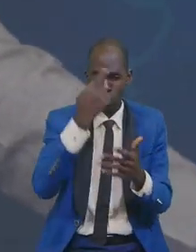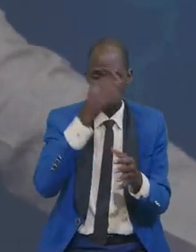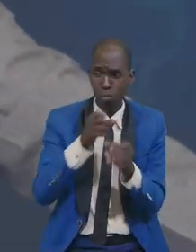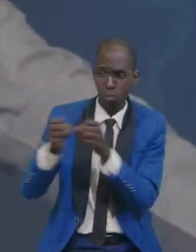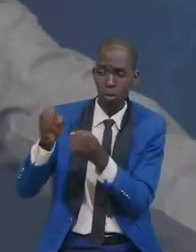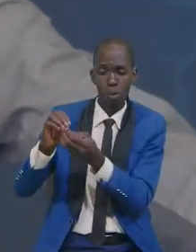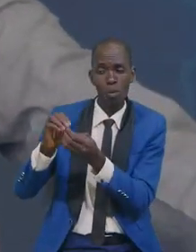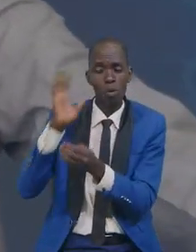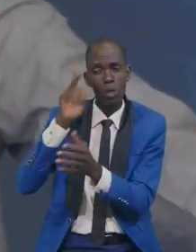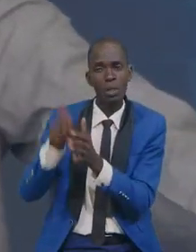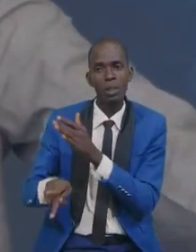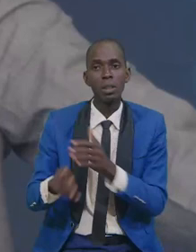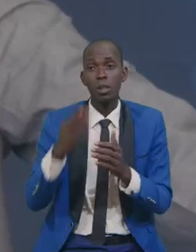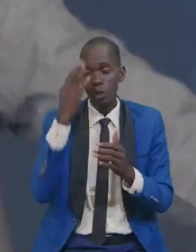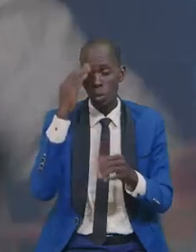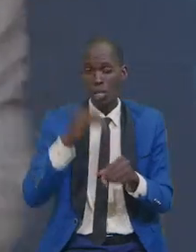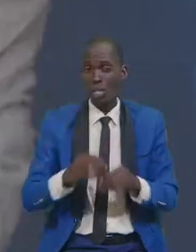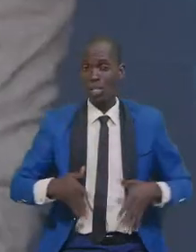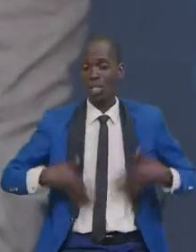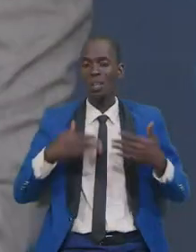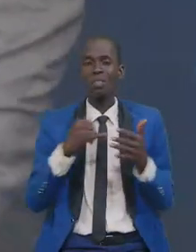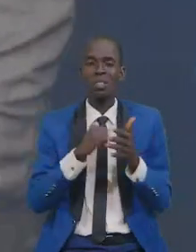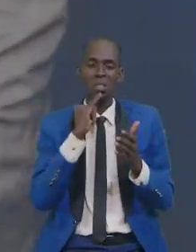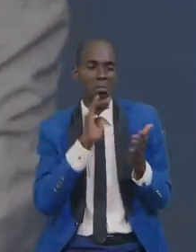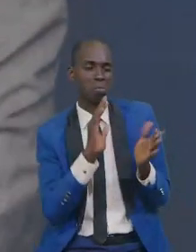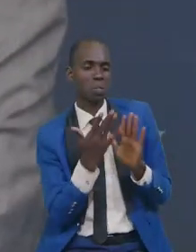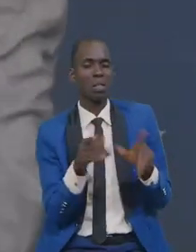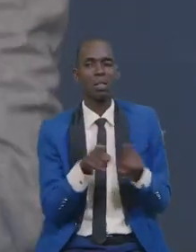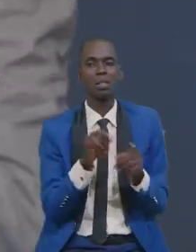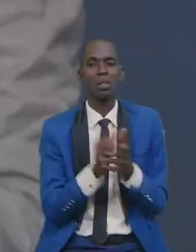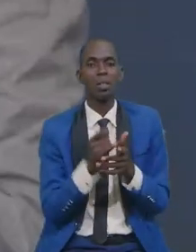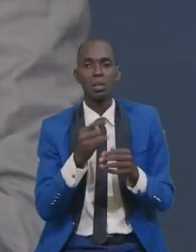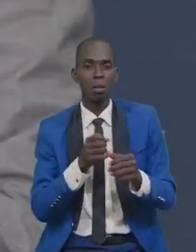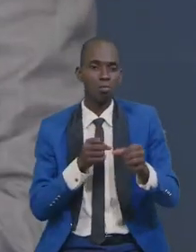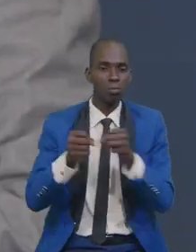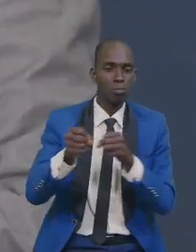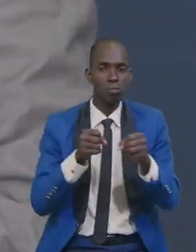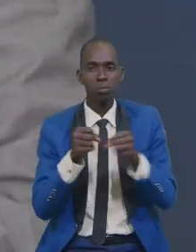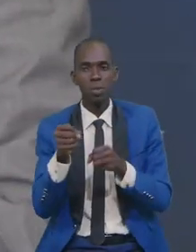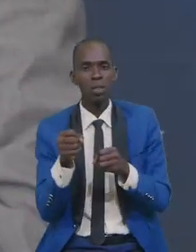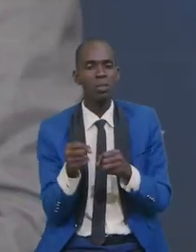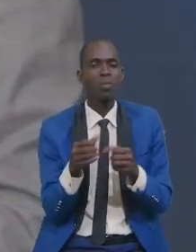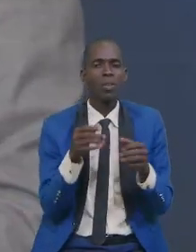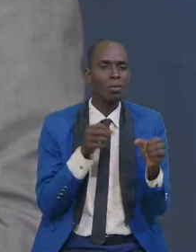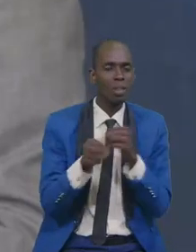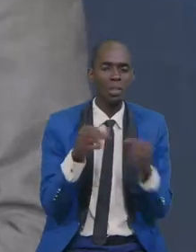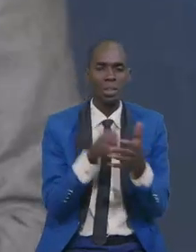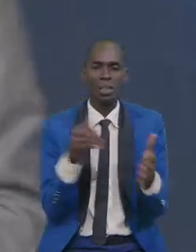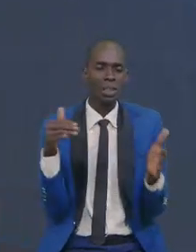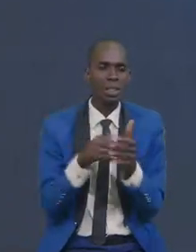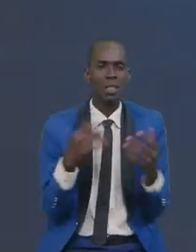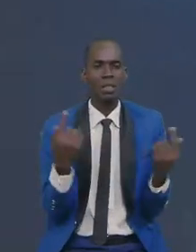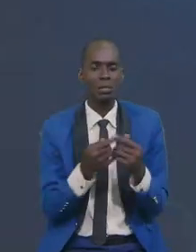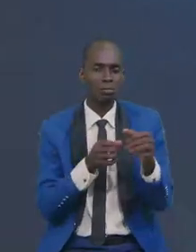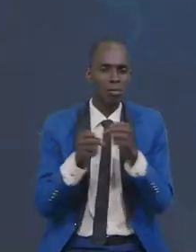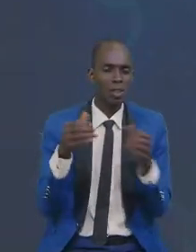pas. Vous voyez, dans la vie, c'est comme ça. Hein? Tu boxes, tu luttes, et tu combats le